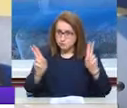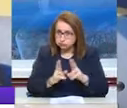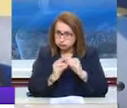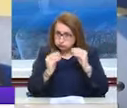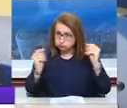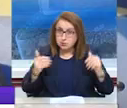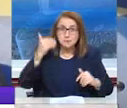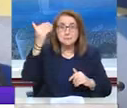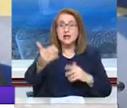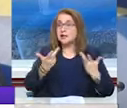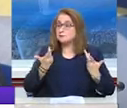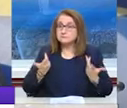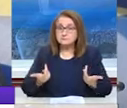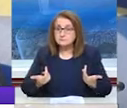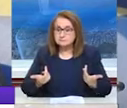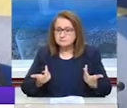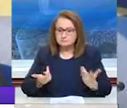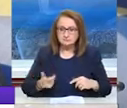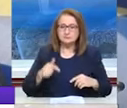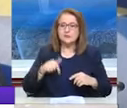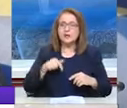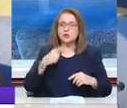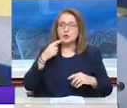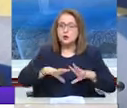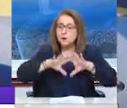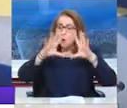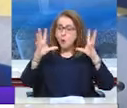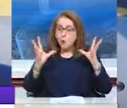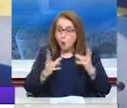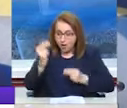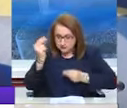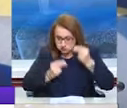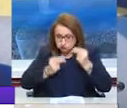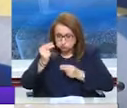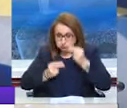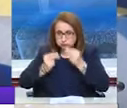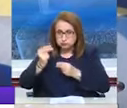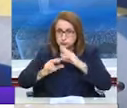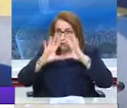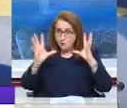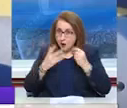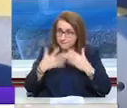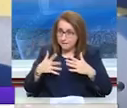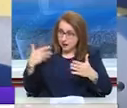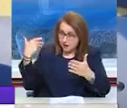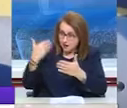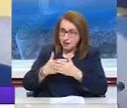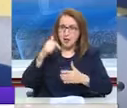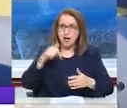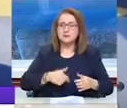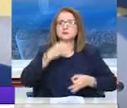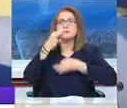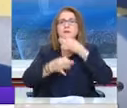δεδομένα που προέκυψαν μετά την ενσωμάτωση πρόσφατα των οικονομικών στοιχείων, ανακοινώνουμε το ακόλουθο